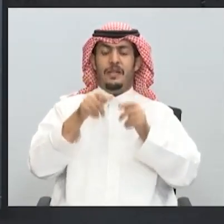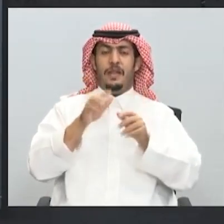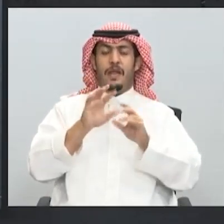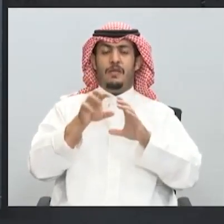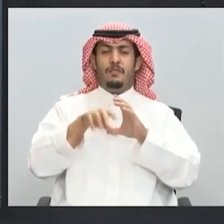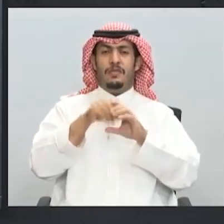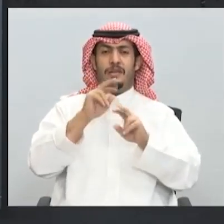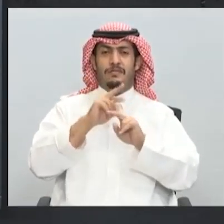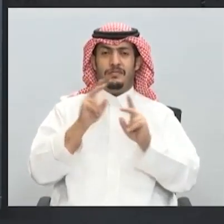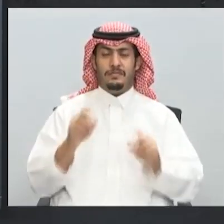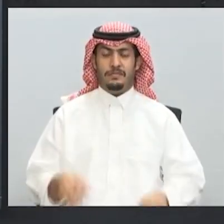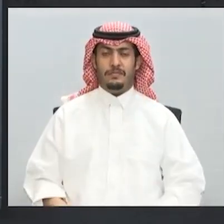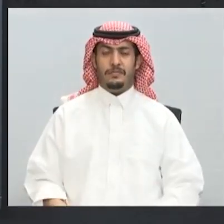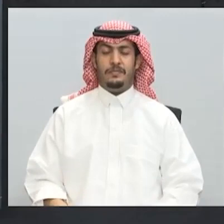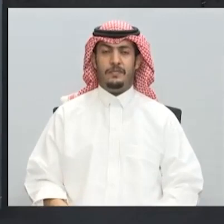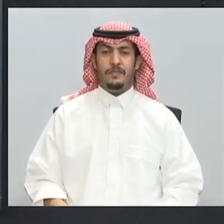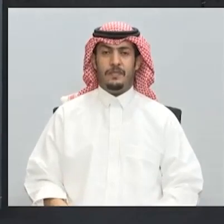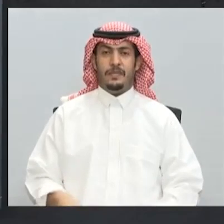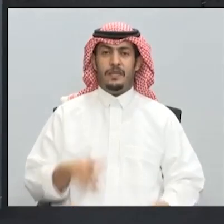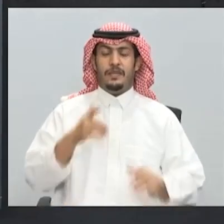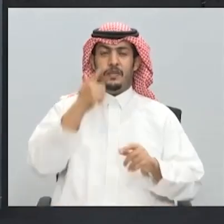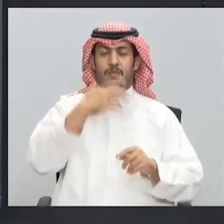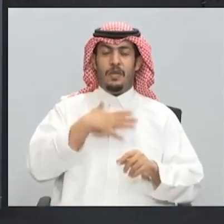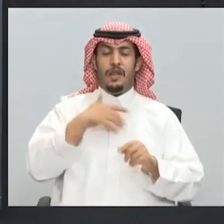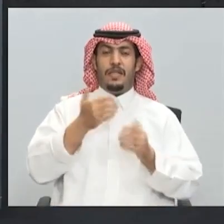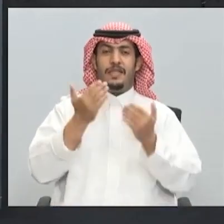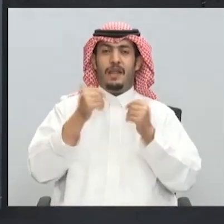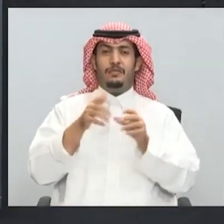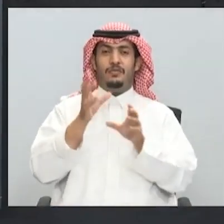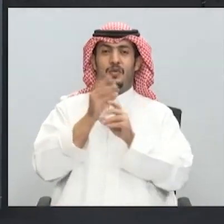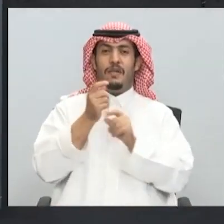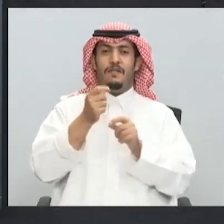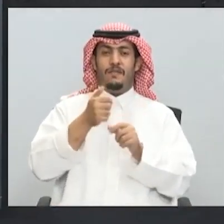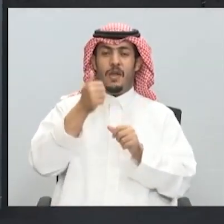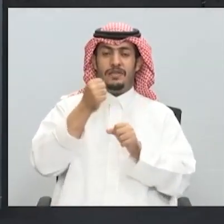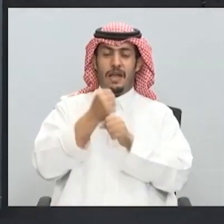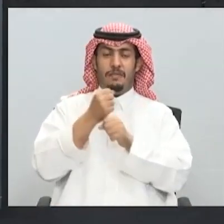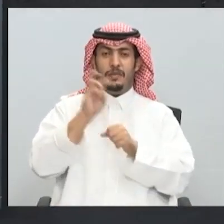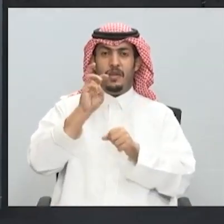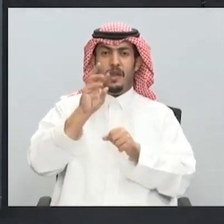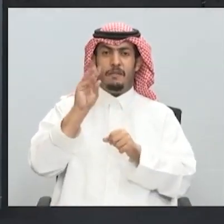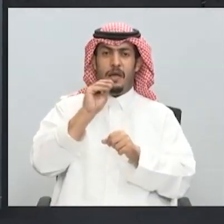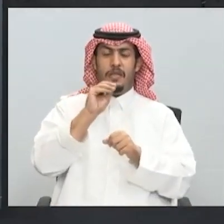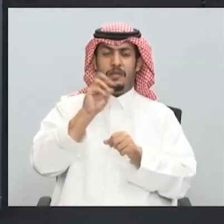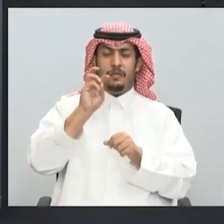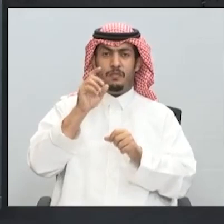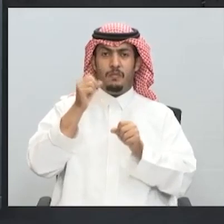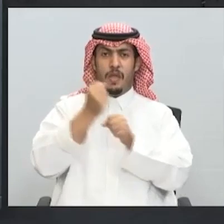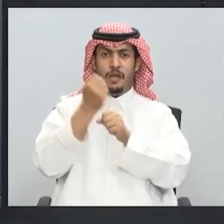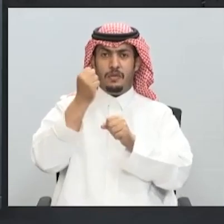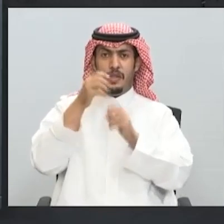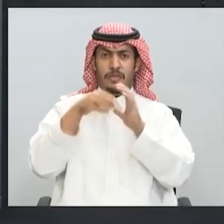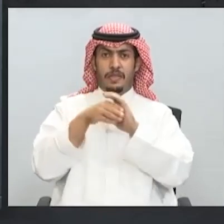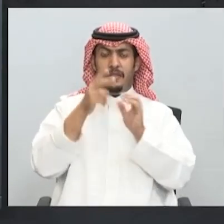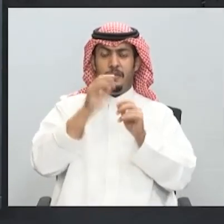المنتجات والسلع والخدمات وبالتالي ستؤثر على طلب السوق لفرص العمل شركات ستصبح مثلا في الوظائف التي